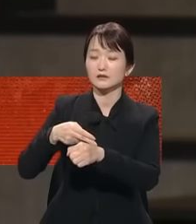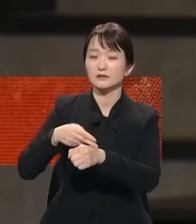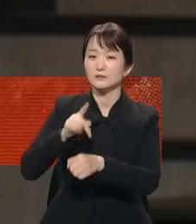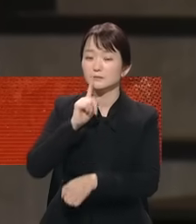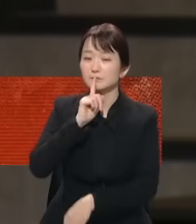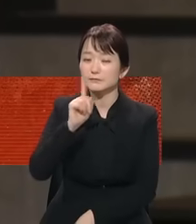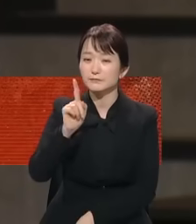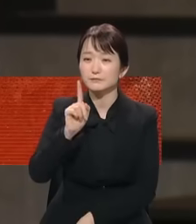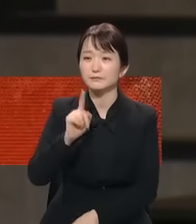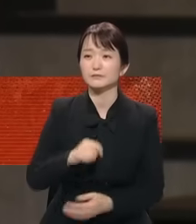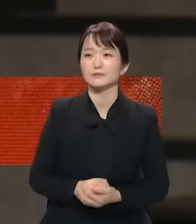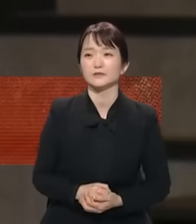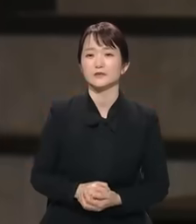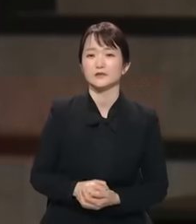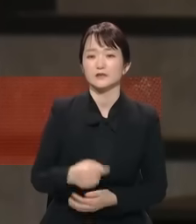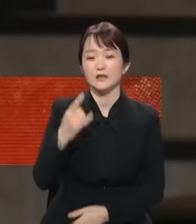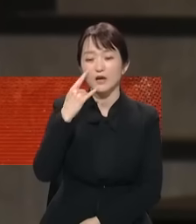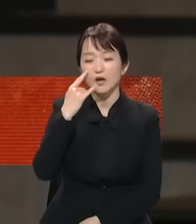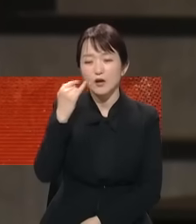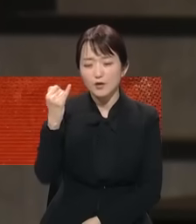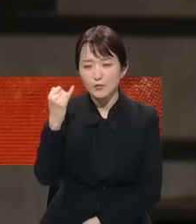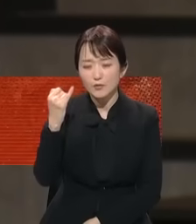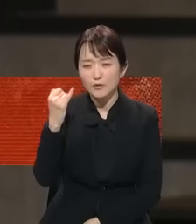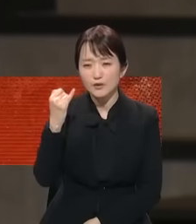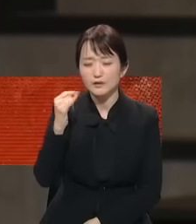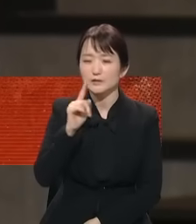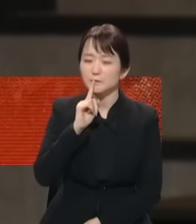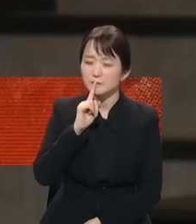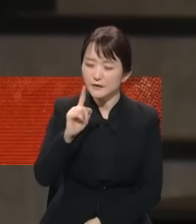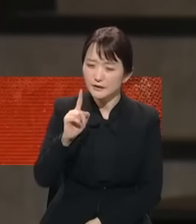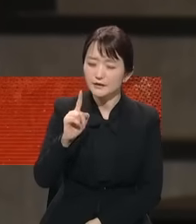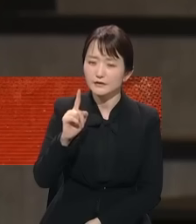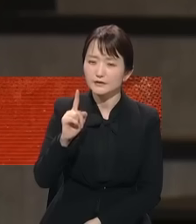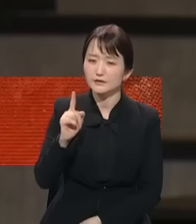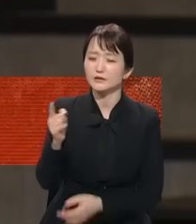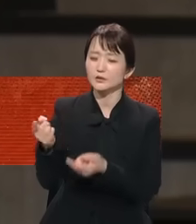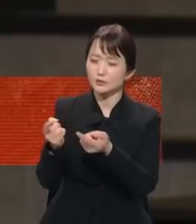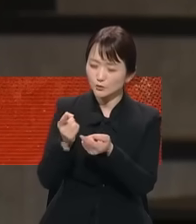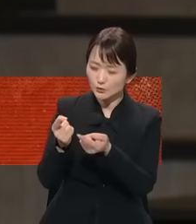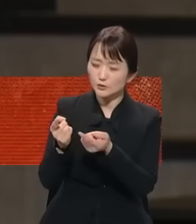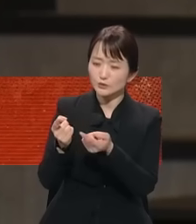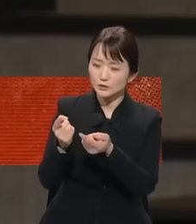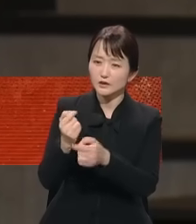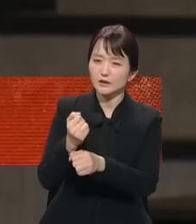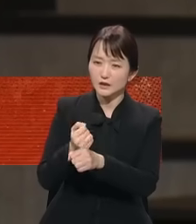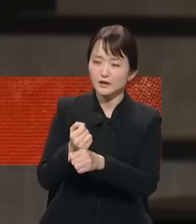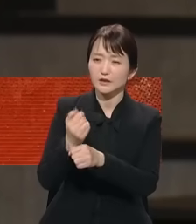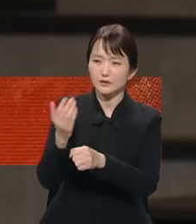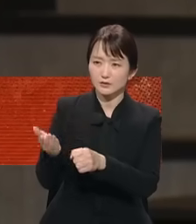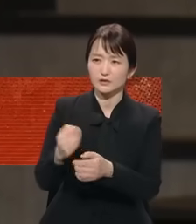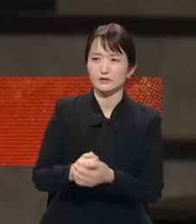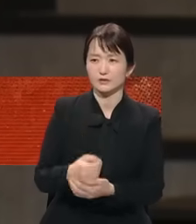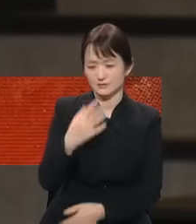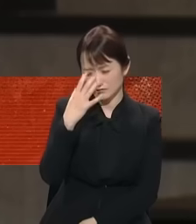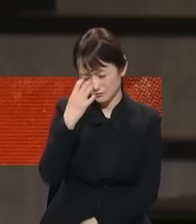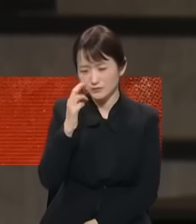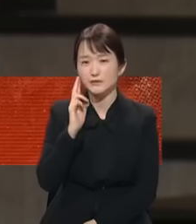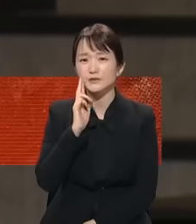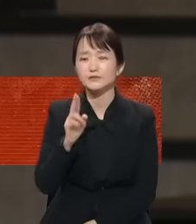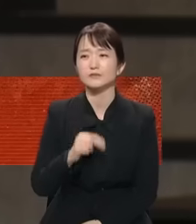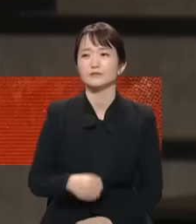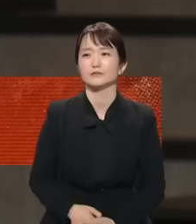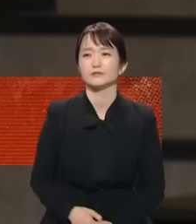뭐라고 얘기를 하셨냐면 최대한 어머니한테 맞춰줘라 라고 얘기를 했을 때 는 상당히 그 심각한 수준의 우울증이라는 거예요.